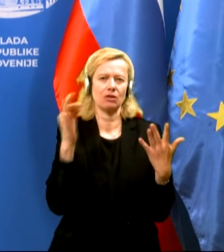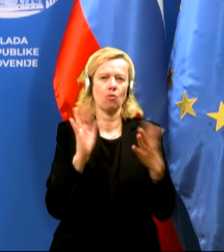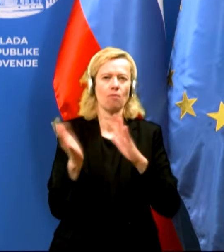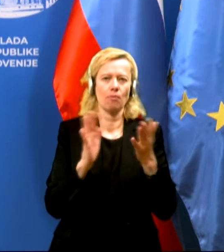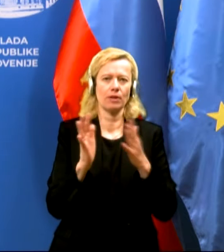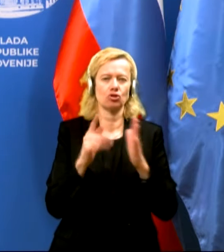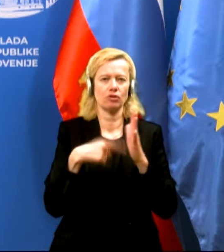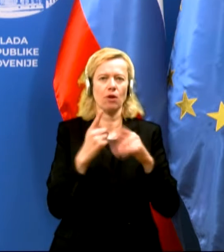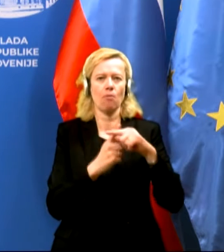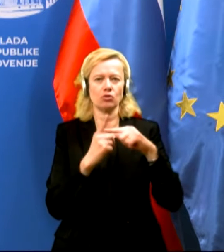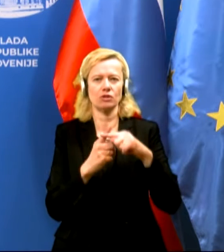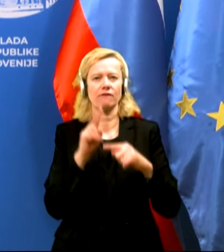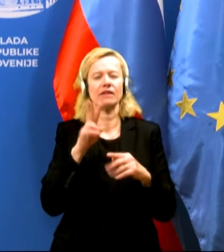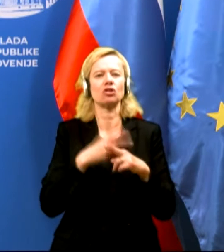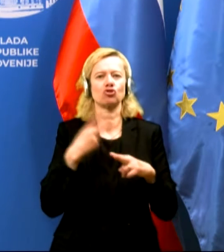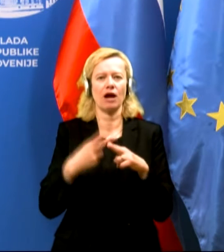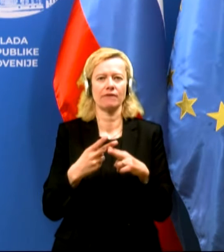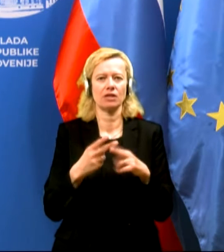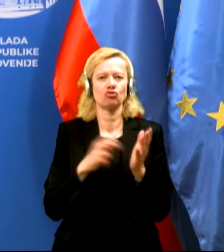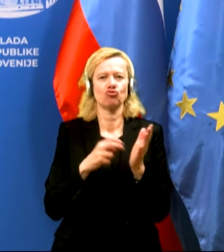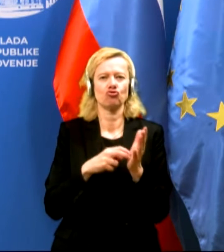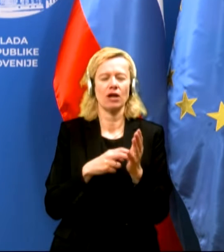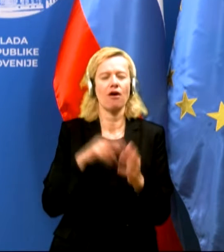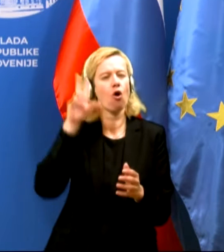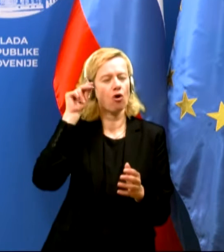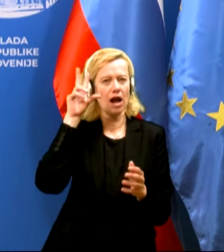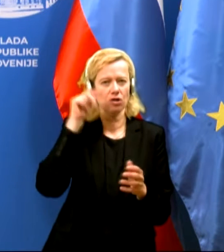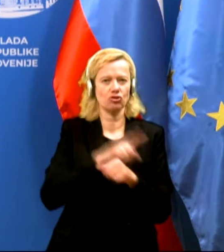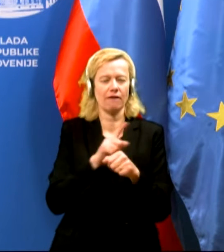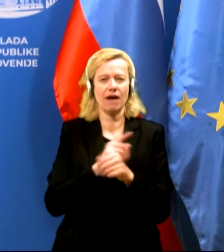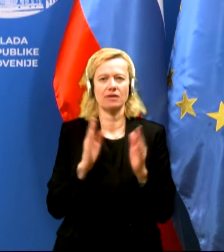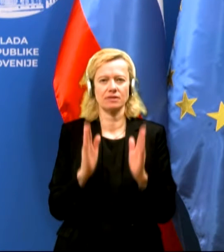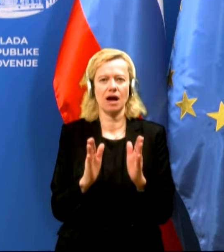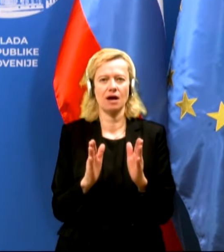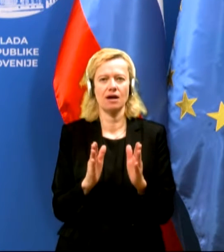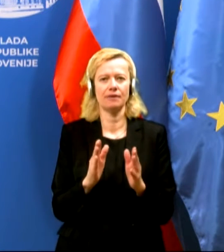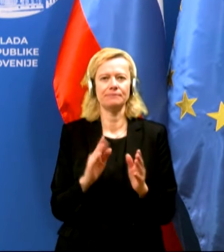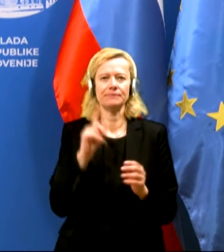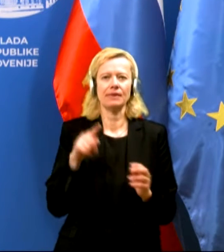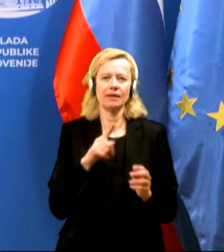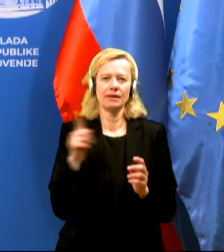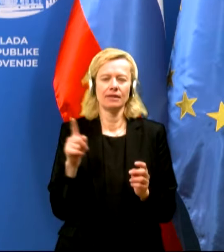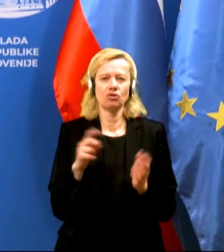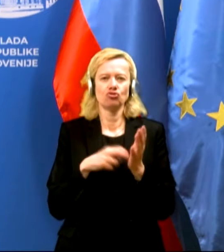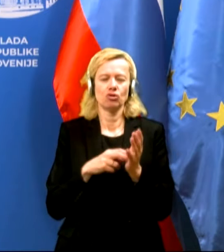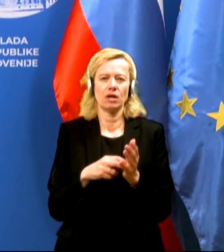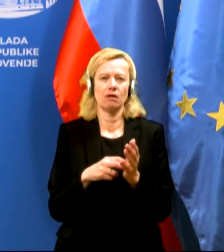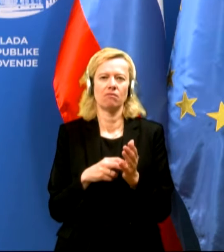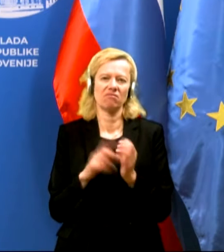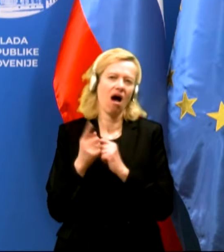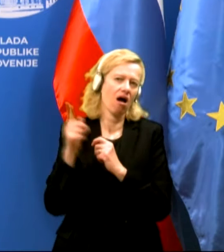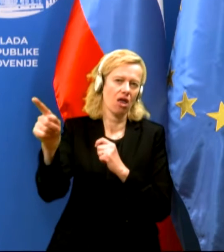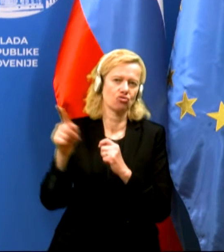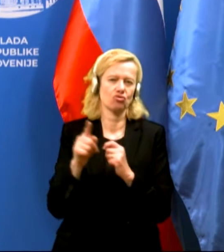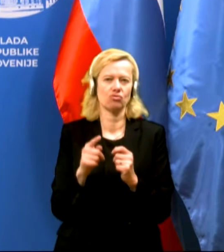števila pozitivnih v državi, trdno v oranžni fazi in še daleč od rumene.